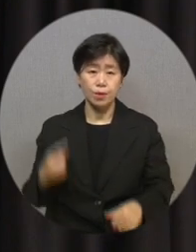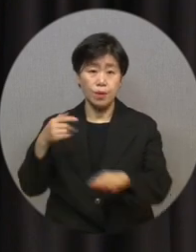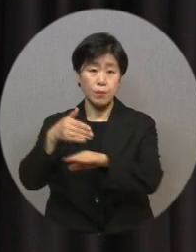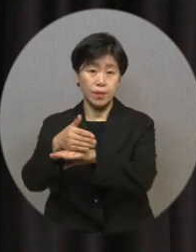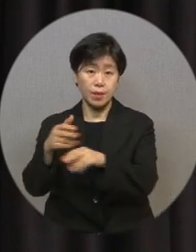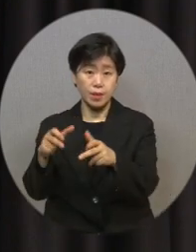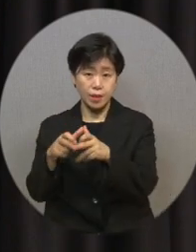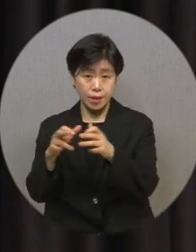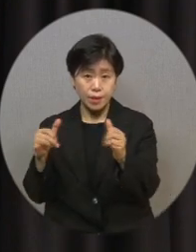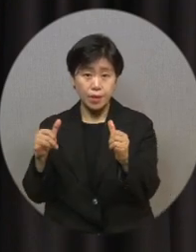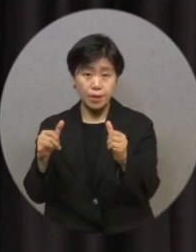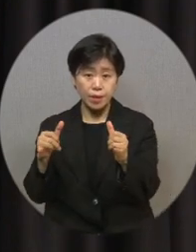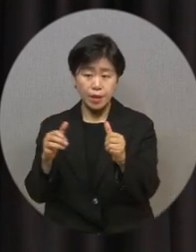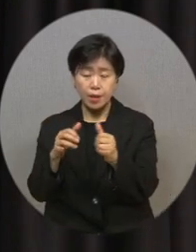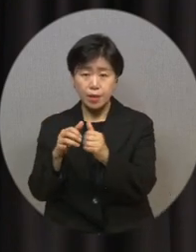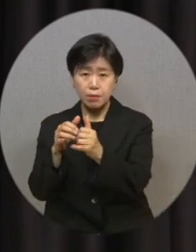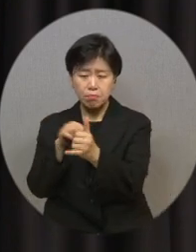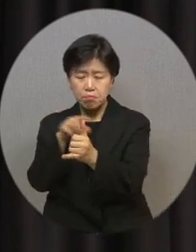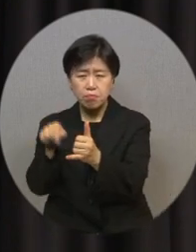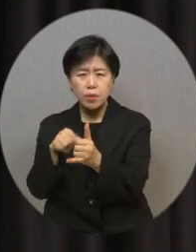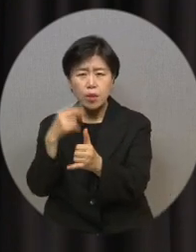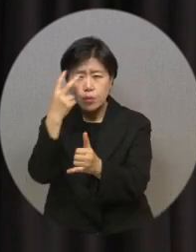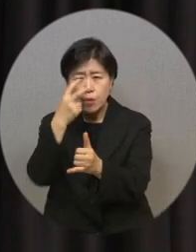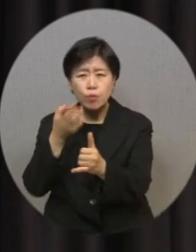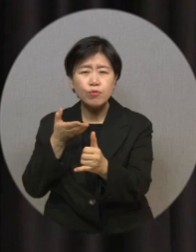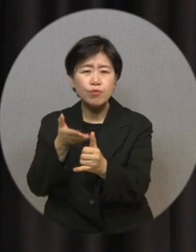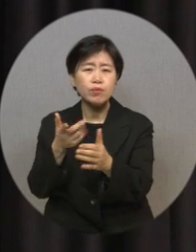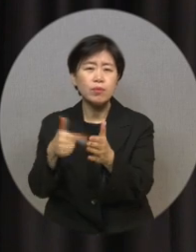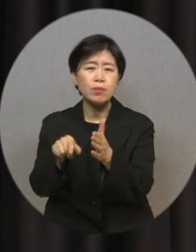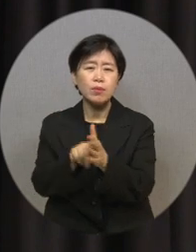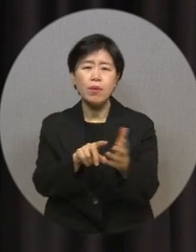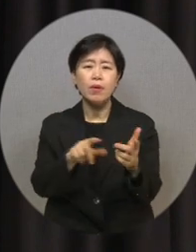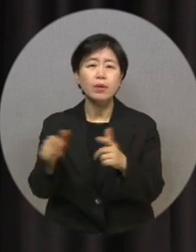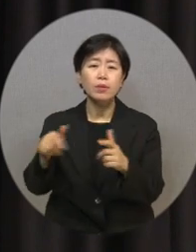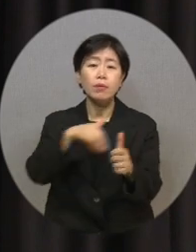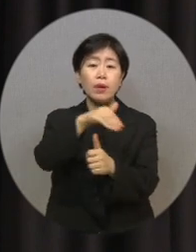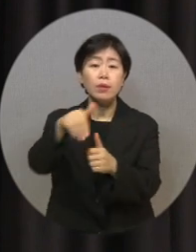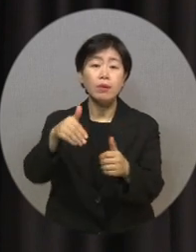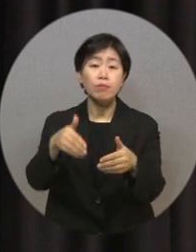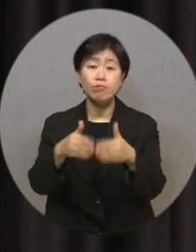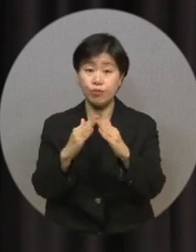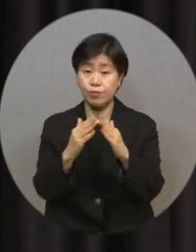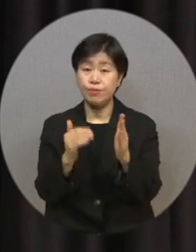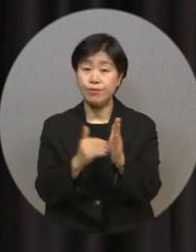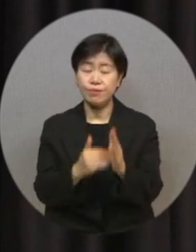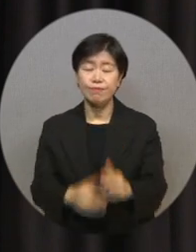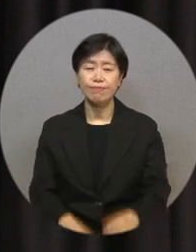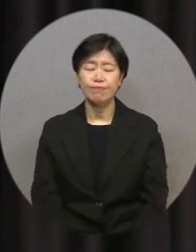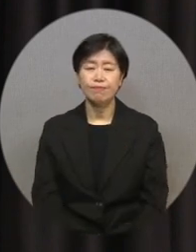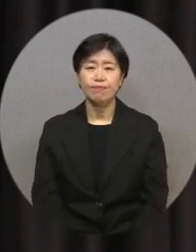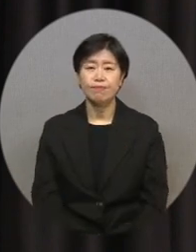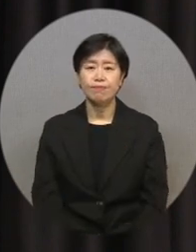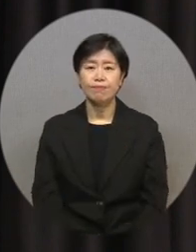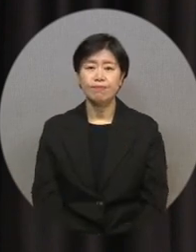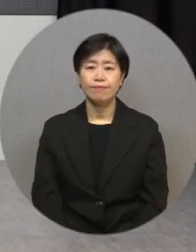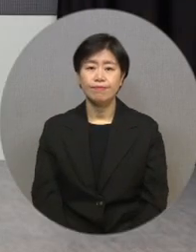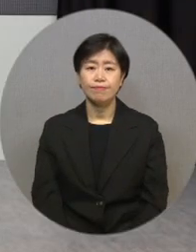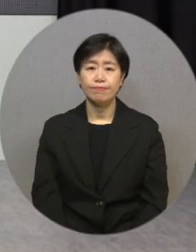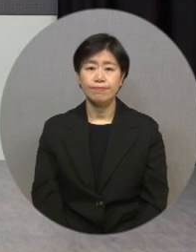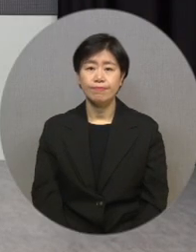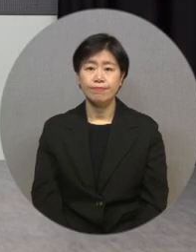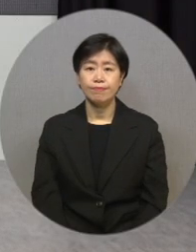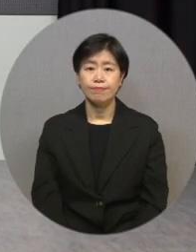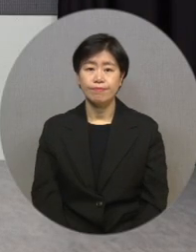돌봄을 좀 강화하기 위해서 그런 기반을 마련했다고 보시면 될 것 같습니다 네네 그렇 예